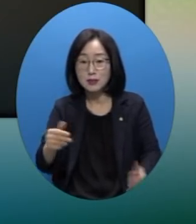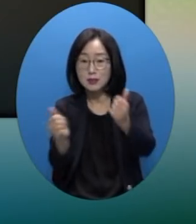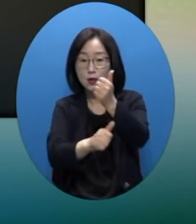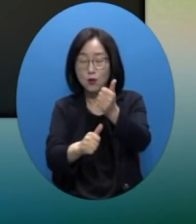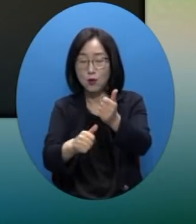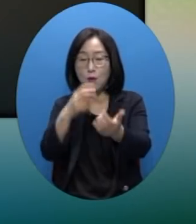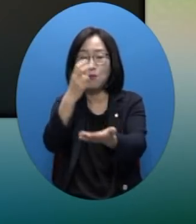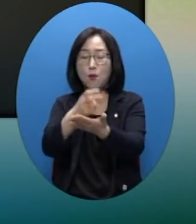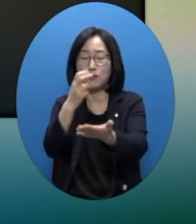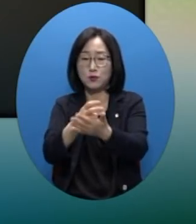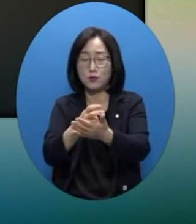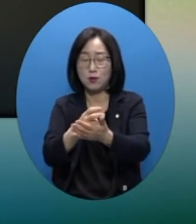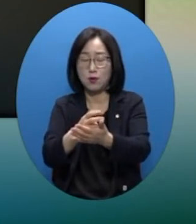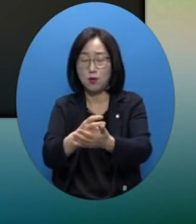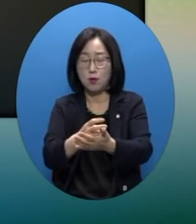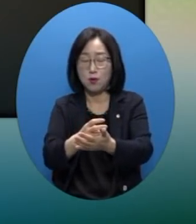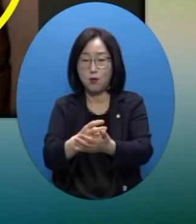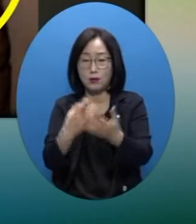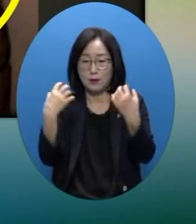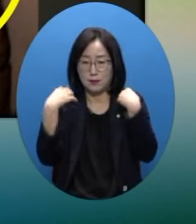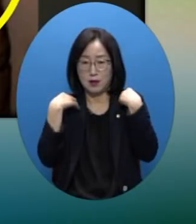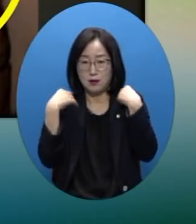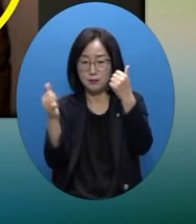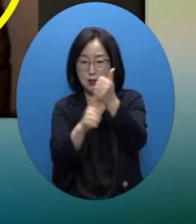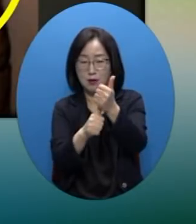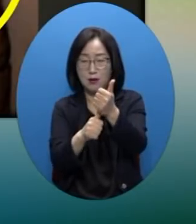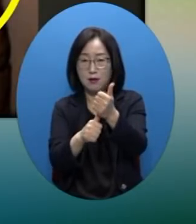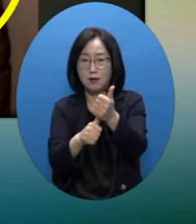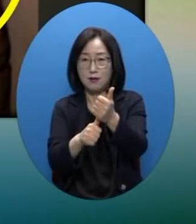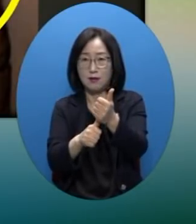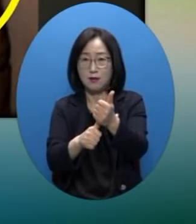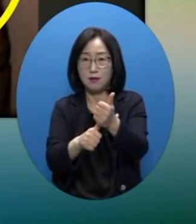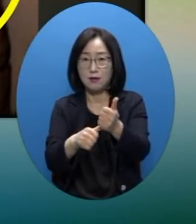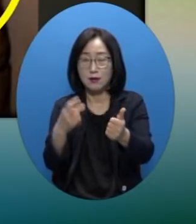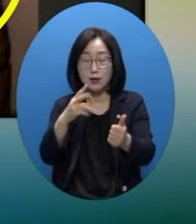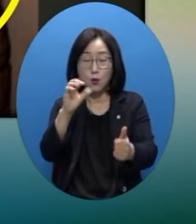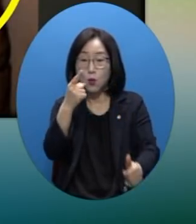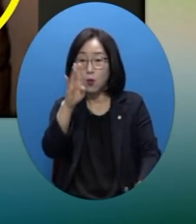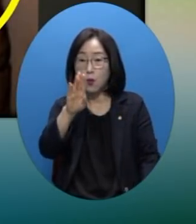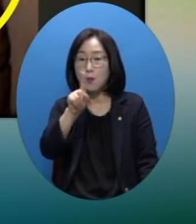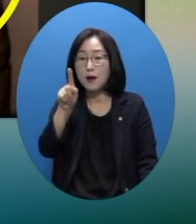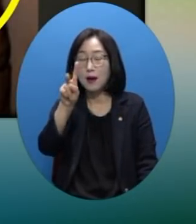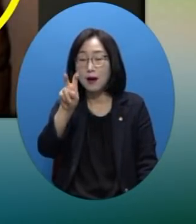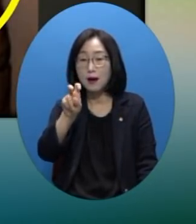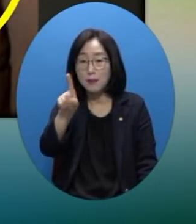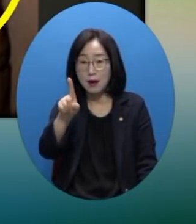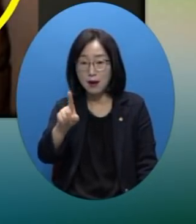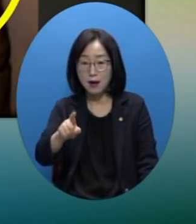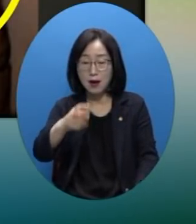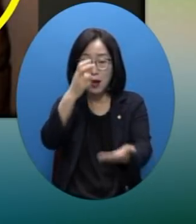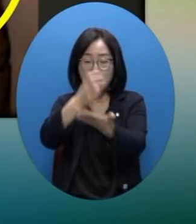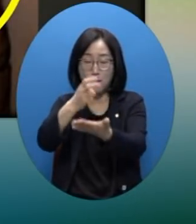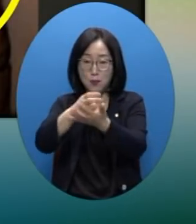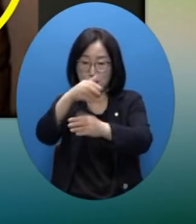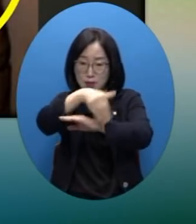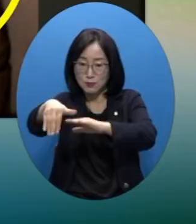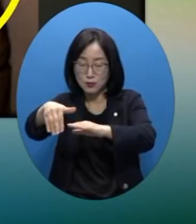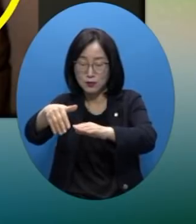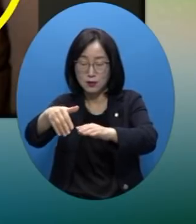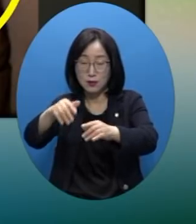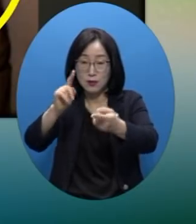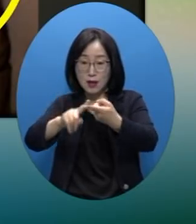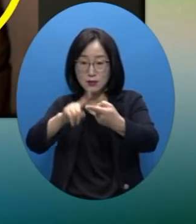보좌관이 되었고 오바마 대통령의 입법 보좌관이 되어서 백악관에 들어가서 오바마 대통령의 법률 자문을